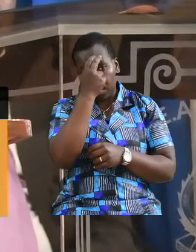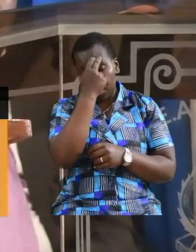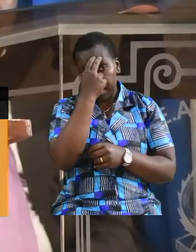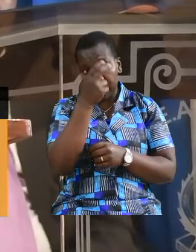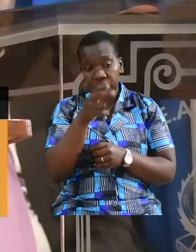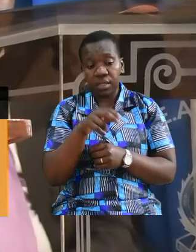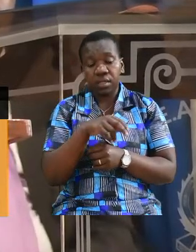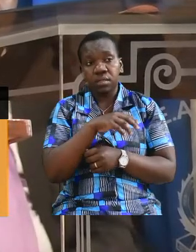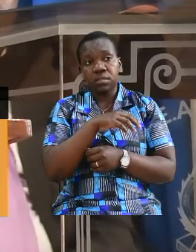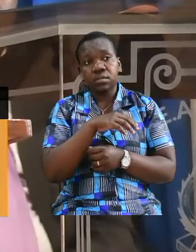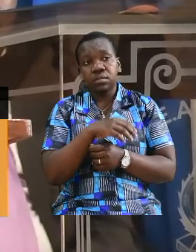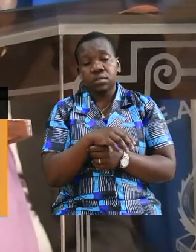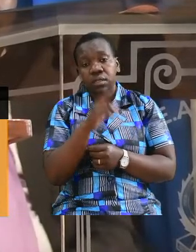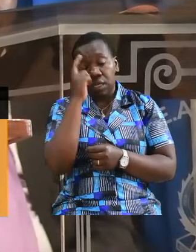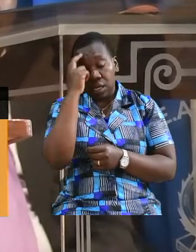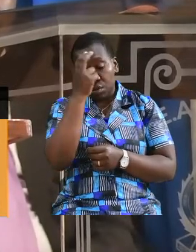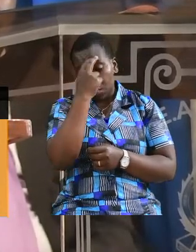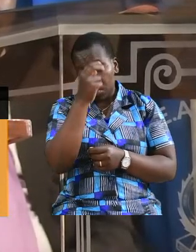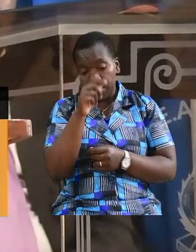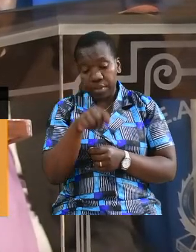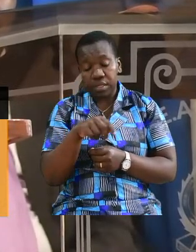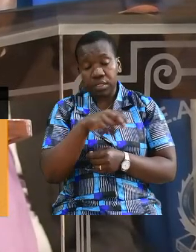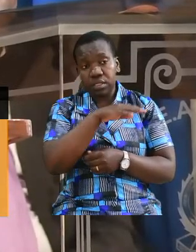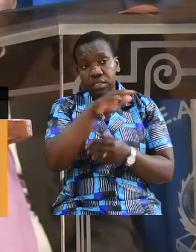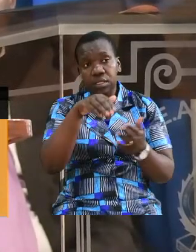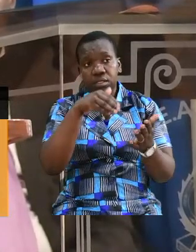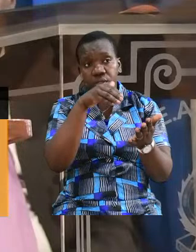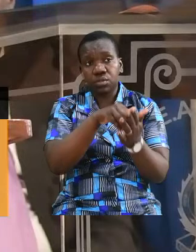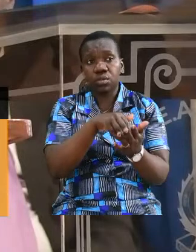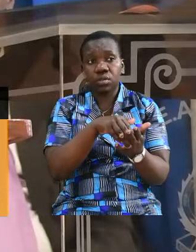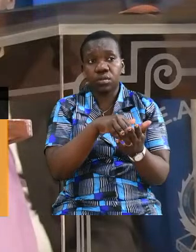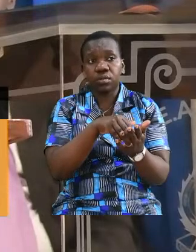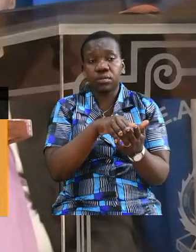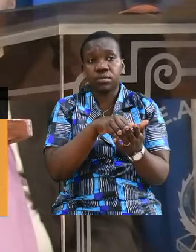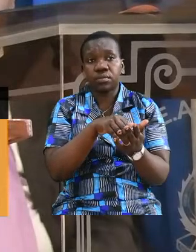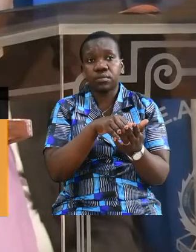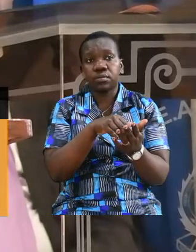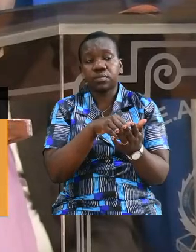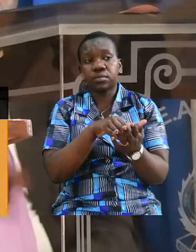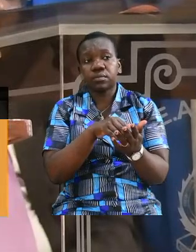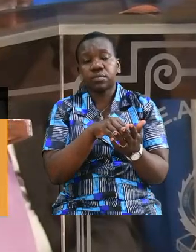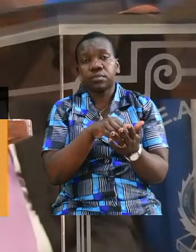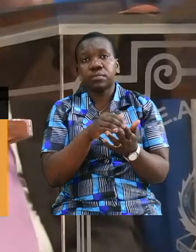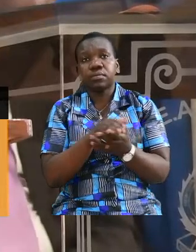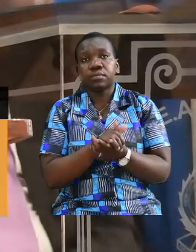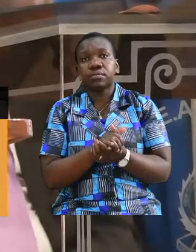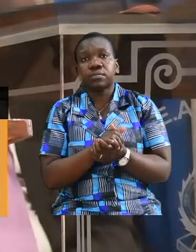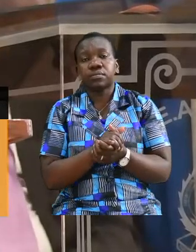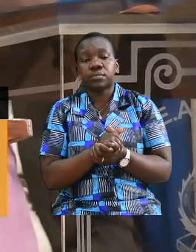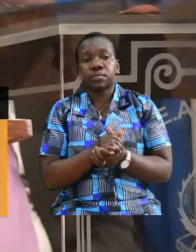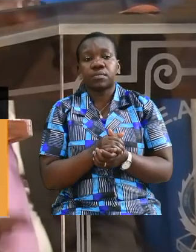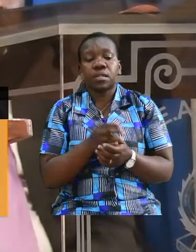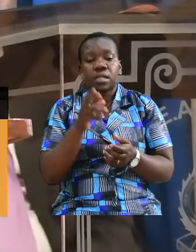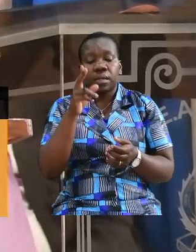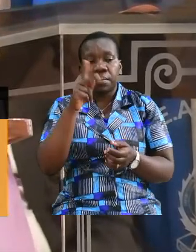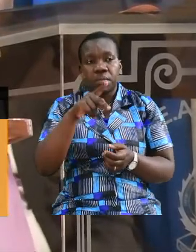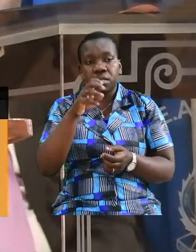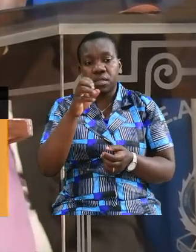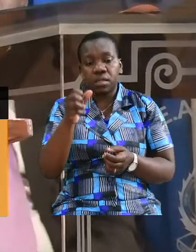Edict for deposing of Reverend Solomon Kamau as a church minister of the Presbyterian Church of East